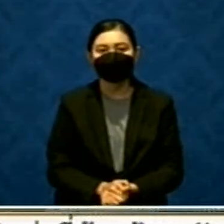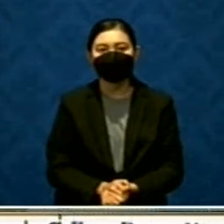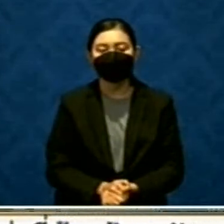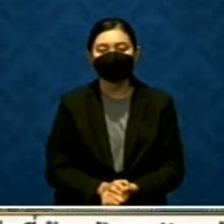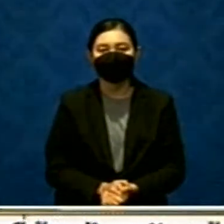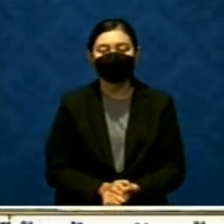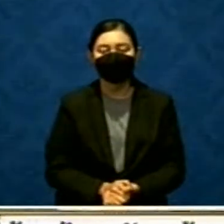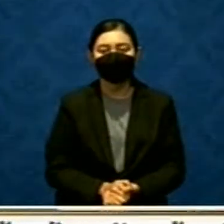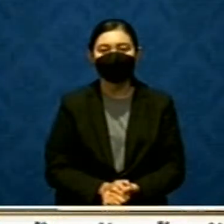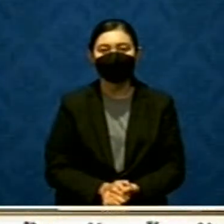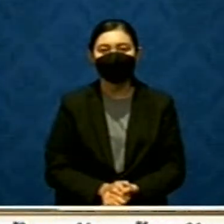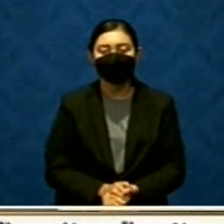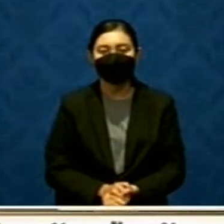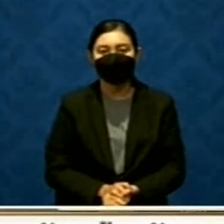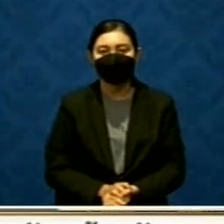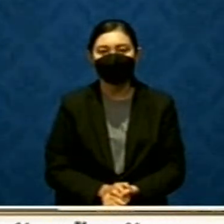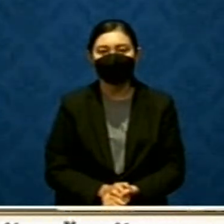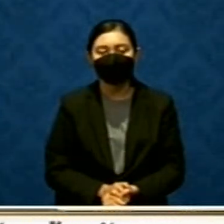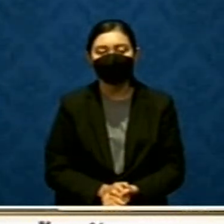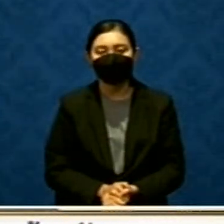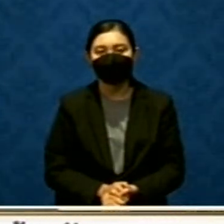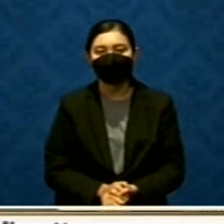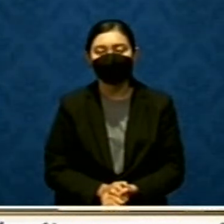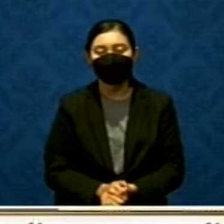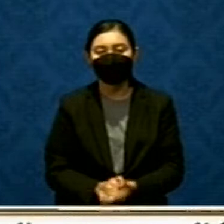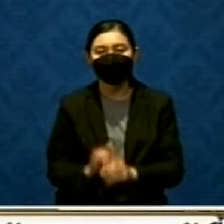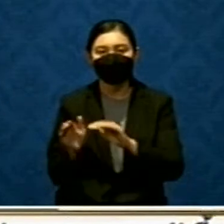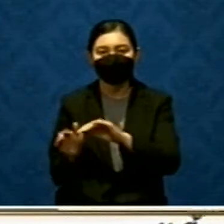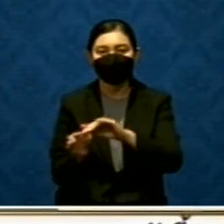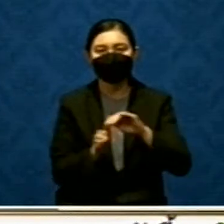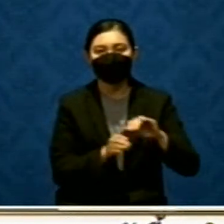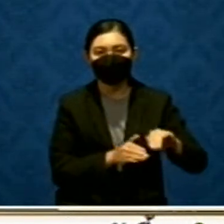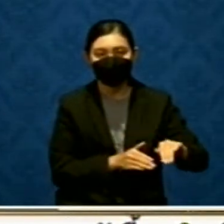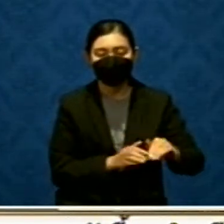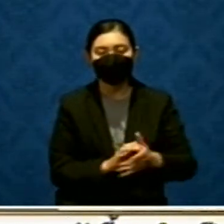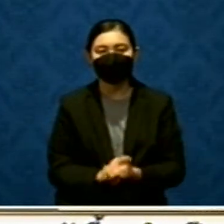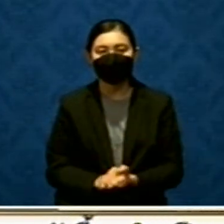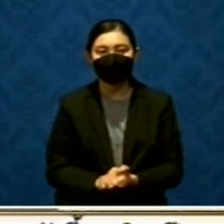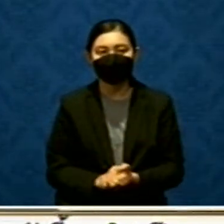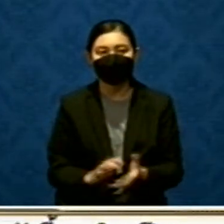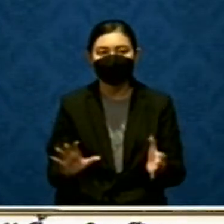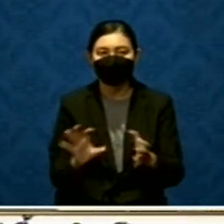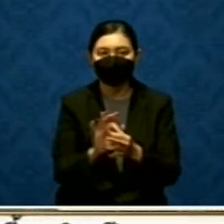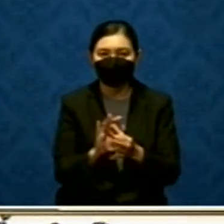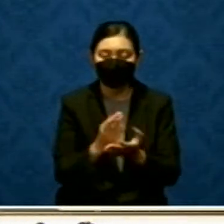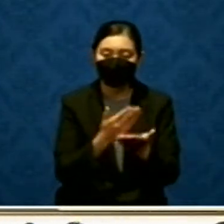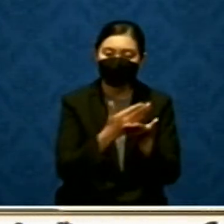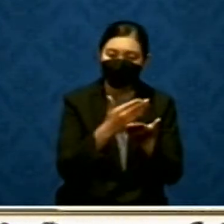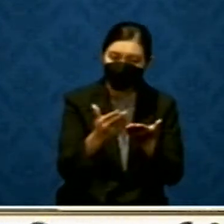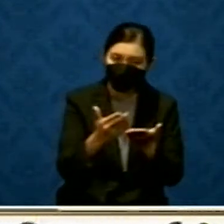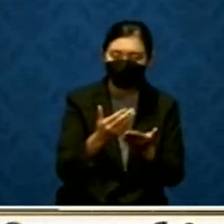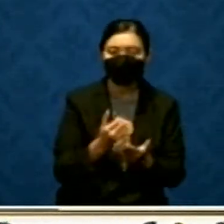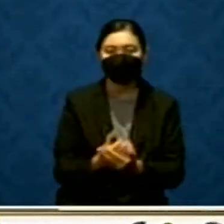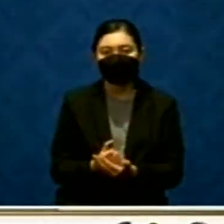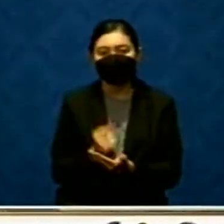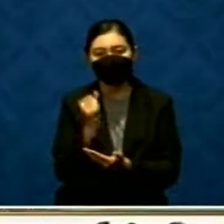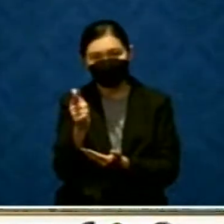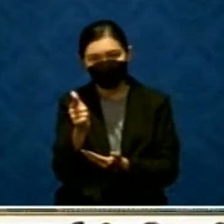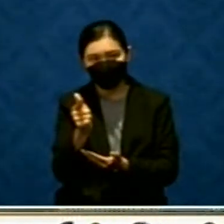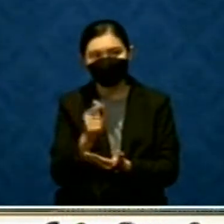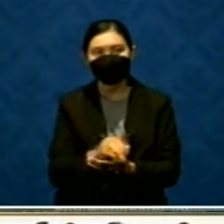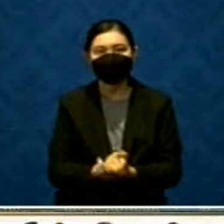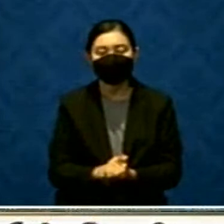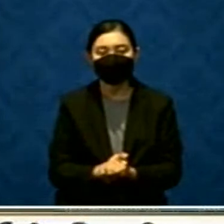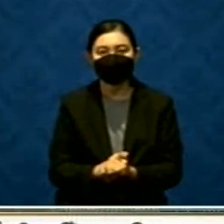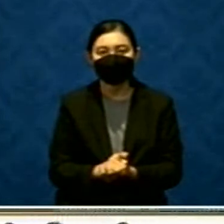ประเด็นนะครับว่ามีการดำเนินการในลักษณะของการแบ่งซื้อแบ่งจ้างในโครงการต่างๆของกรมทางหลว